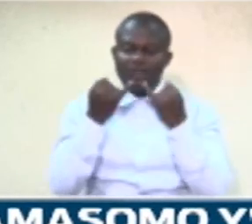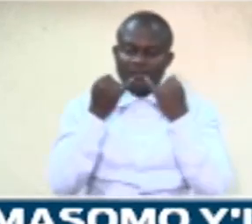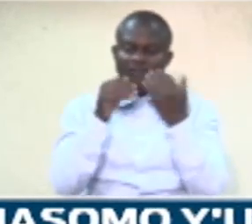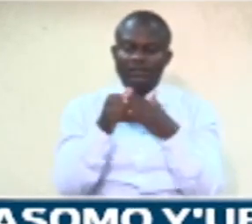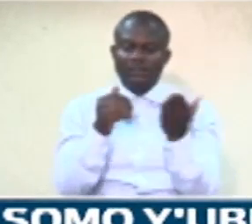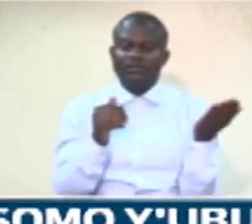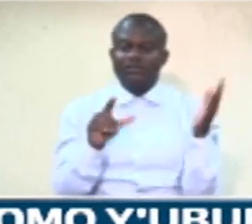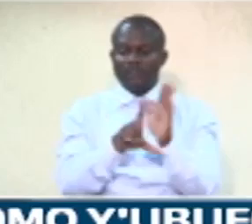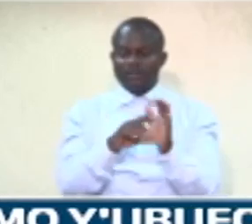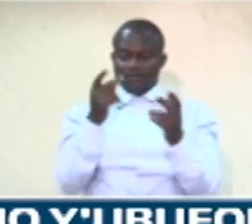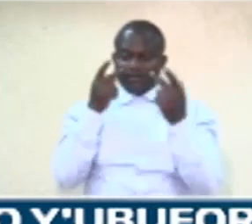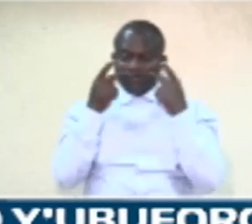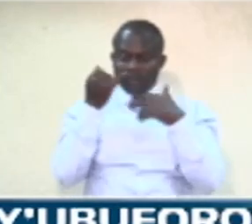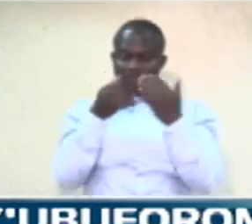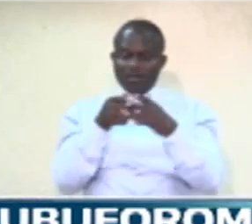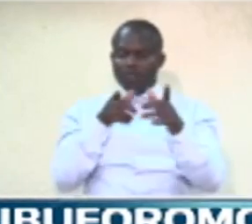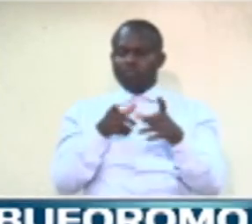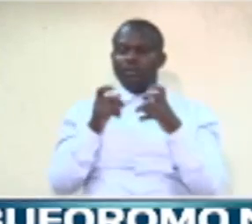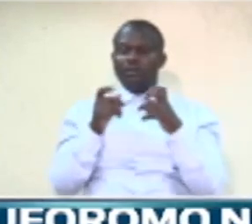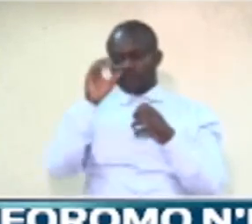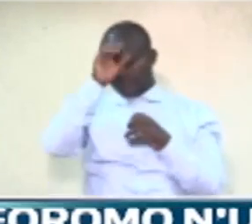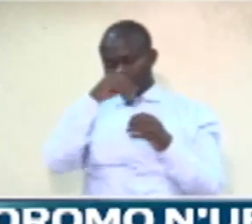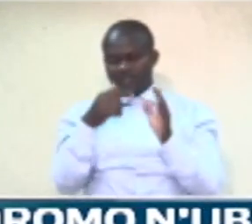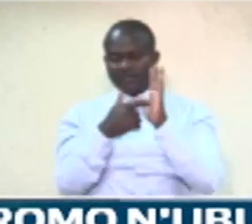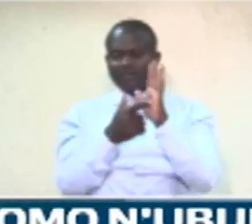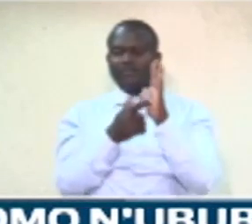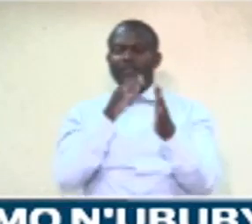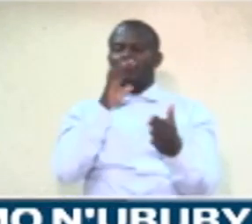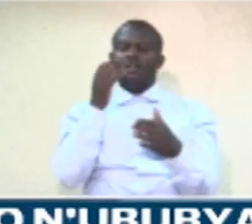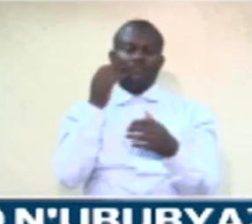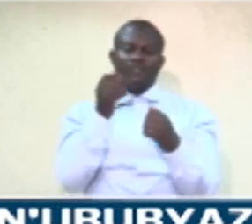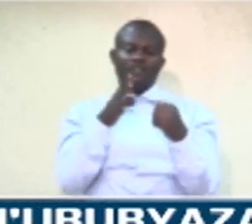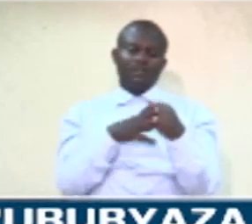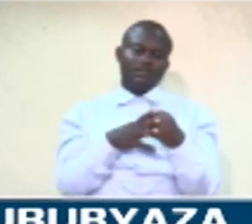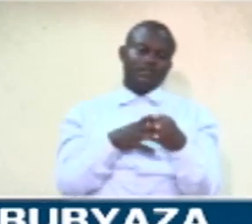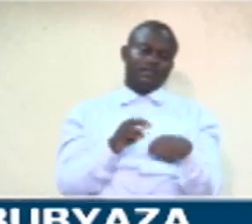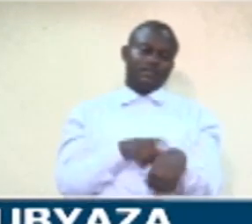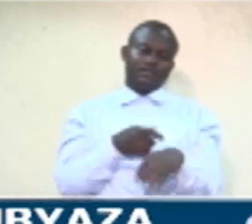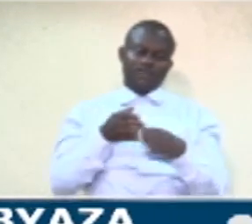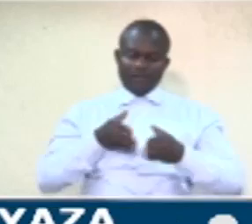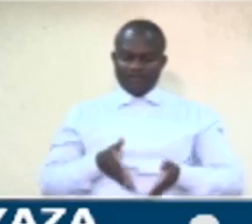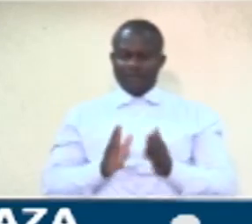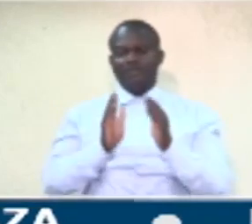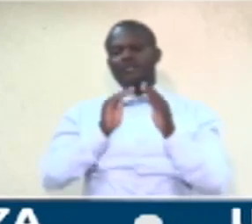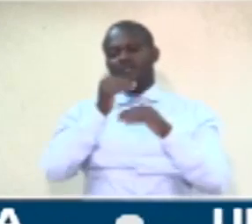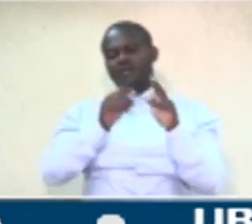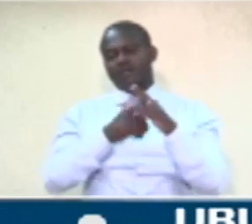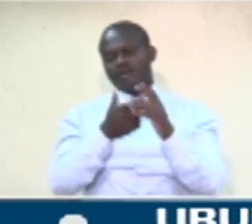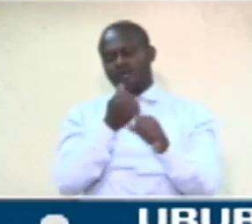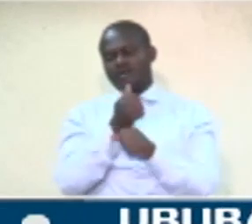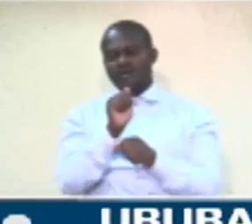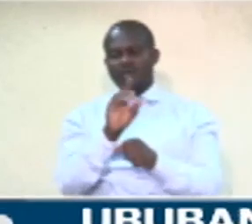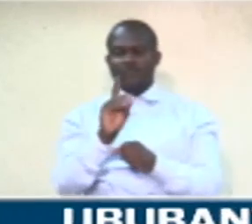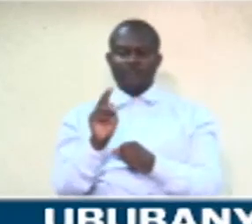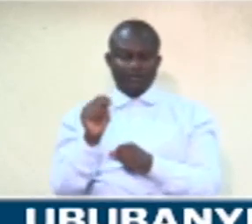munsi mategeko ubona ko niba umuntu agutenda bagishaka ibimenyetso. Bategereza amezi 9 k'umuntu azabyara, umwana bakazatangira gukora ADN umwana